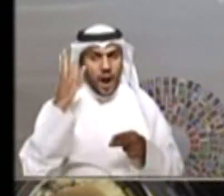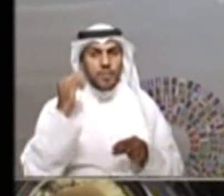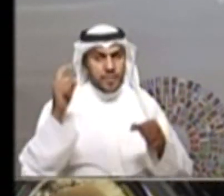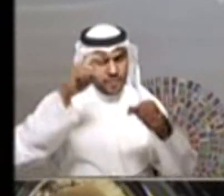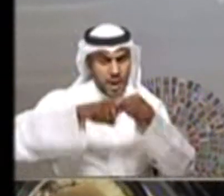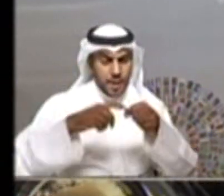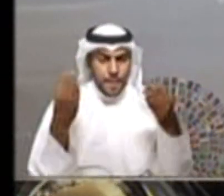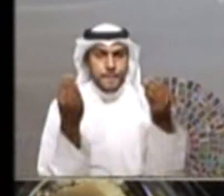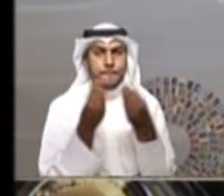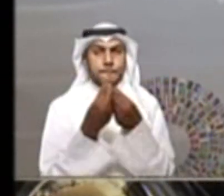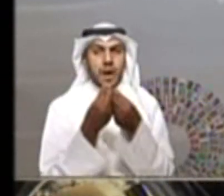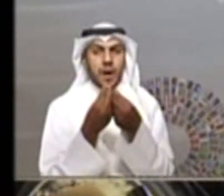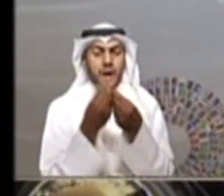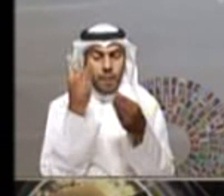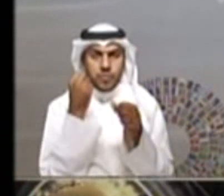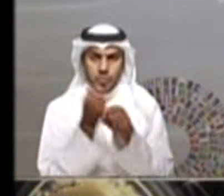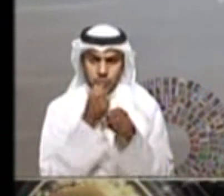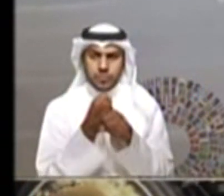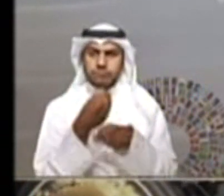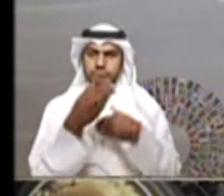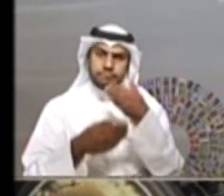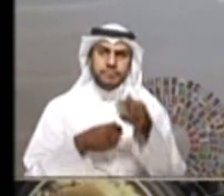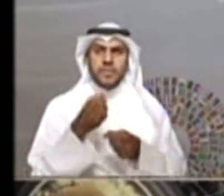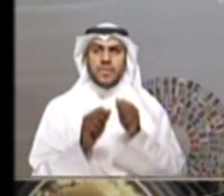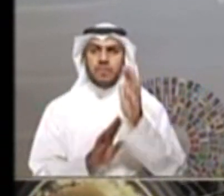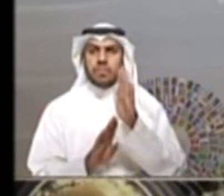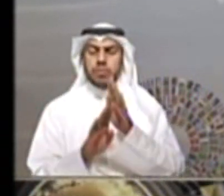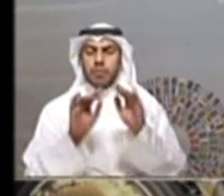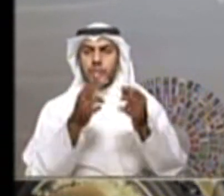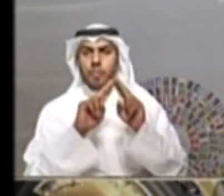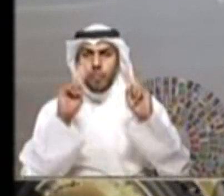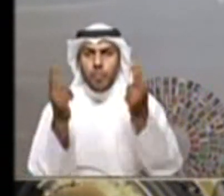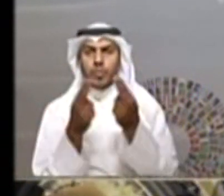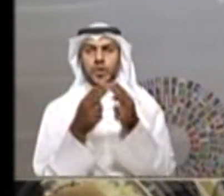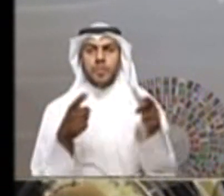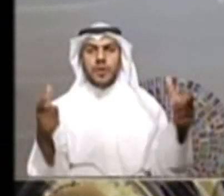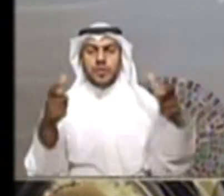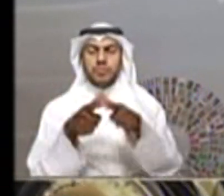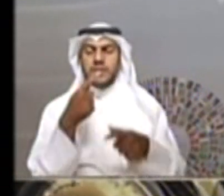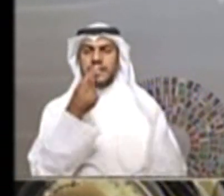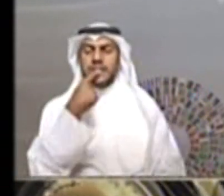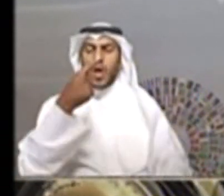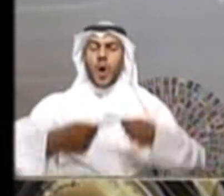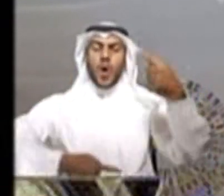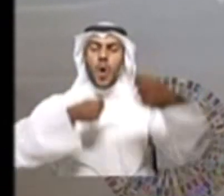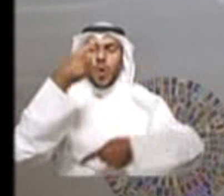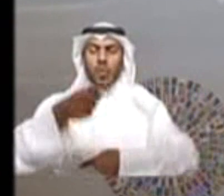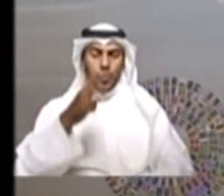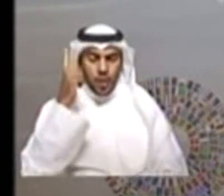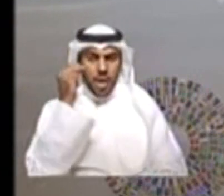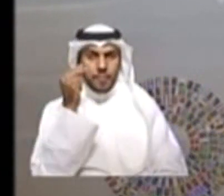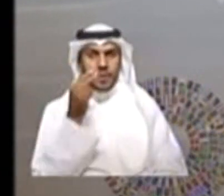التواجد وتواجد بفاعلية في مثل هذه المؤتمرات وهذه الاجتماعات السنوية للاطلاع على